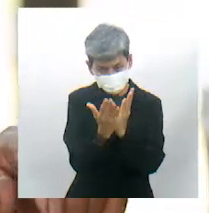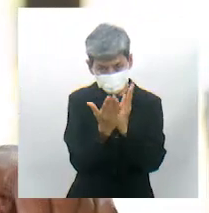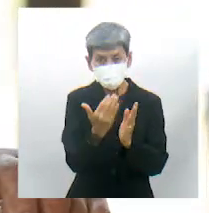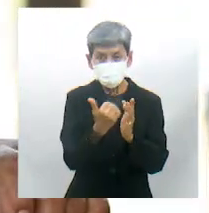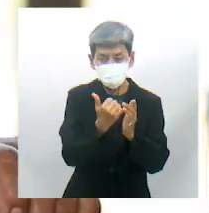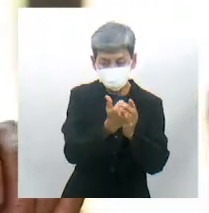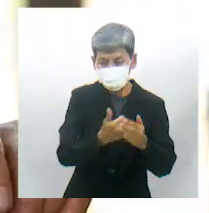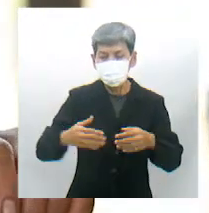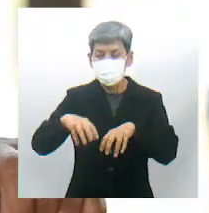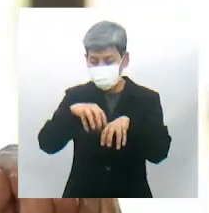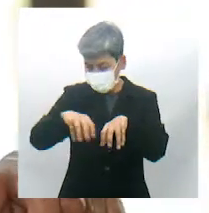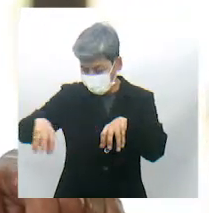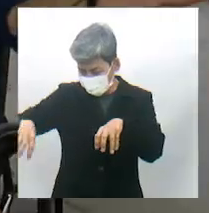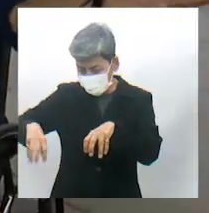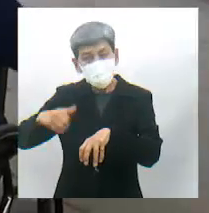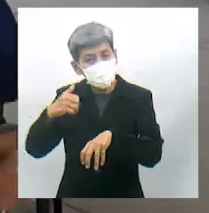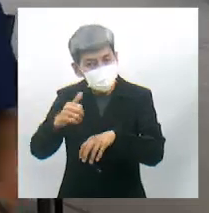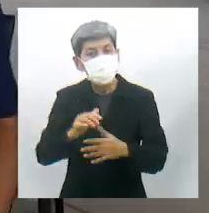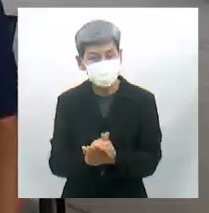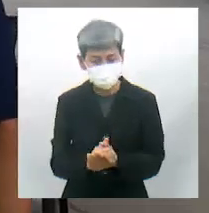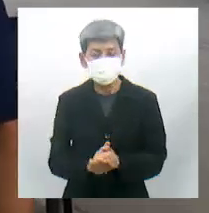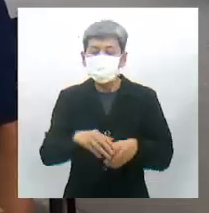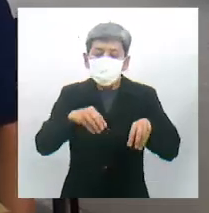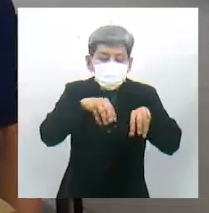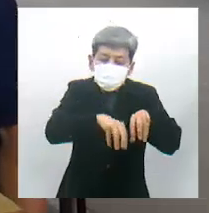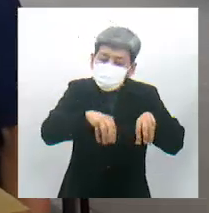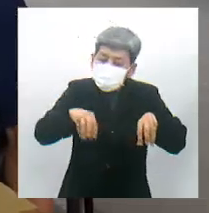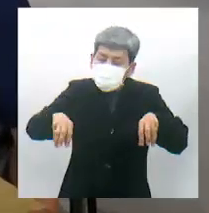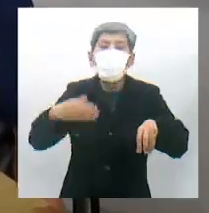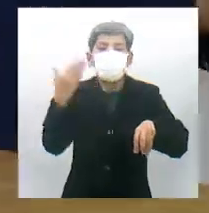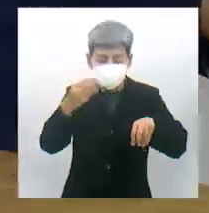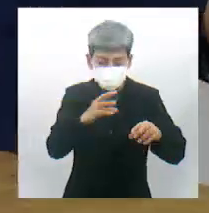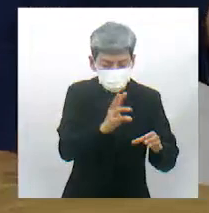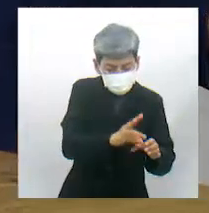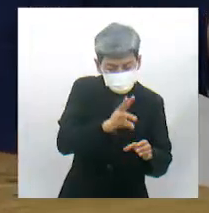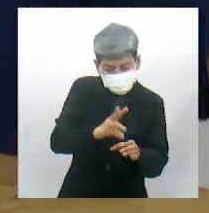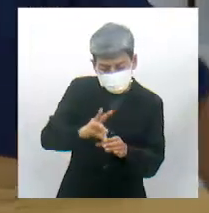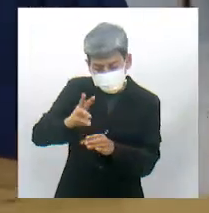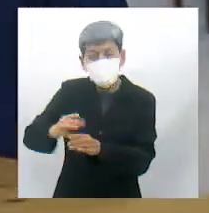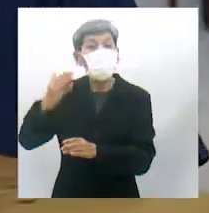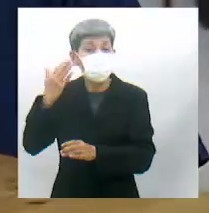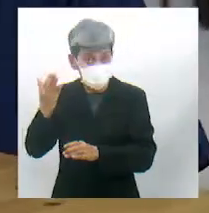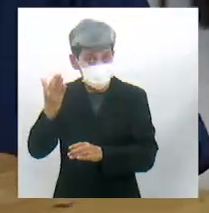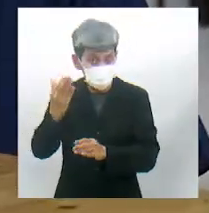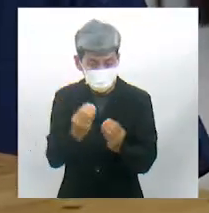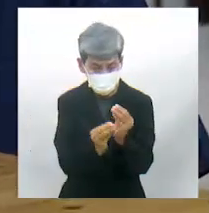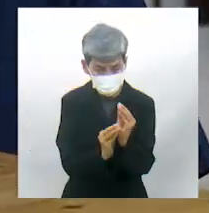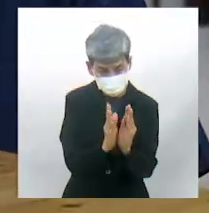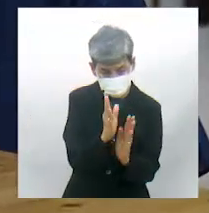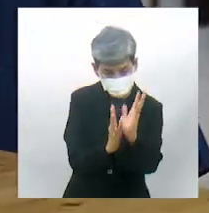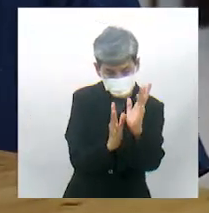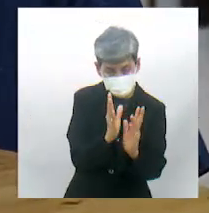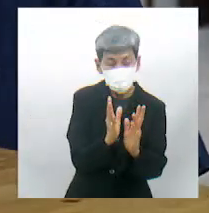ราก็เอาไปลงแปลง เป็นเตรียมลงแปลงดิน ก็คือเราจะลงในนี้ก่อนให้เขามีก่อนใช่ไหม ใช่ค่ะ ไปลงแปลงมันก็